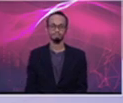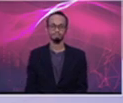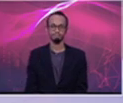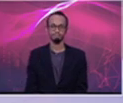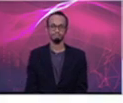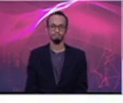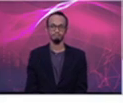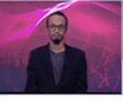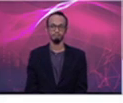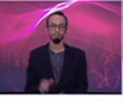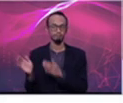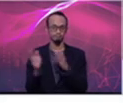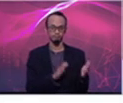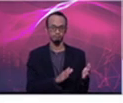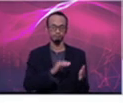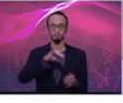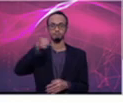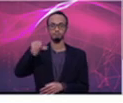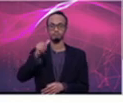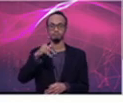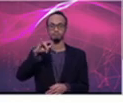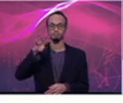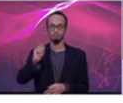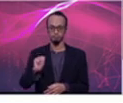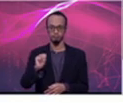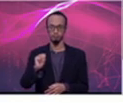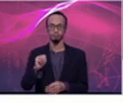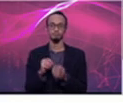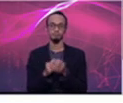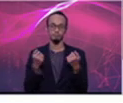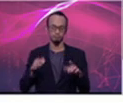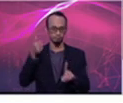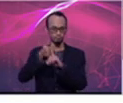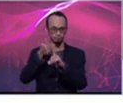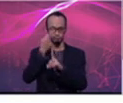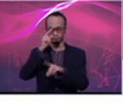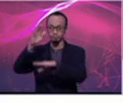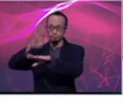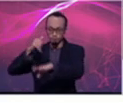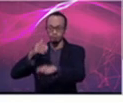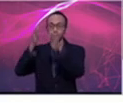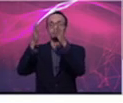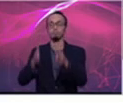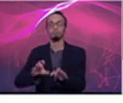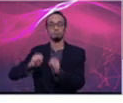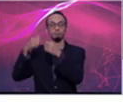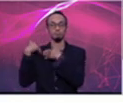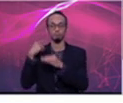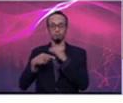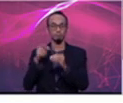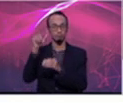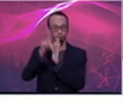tiktok sementar itu jabatan kemajuan Islam Malaysia jakim telah diarah memanggil pihak berkaitan berhubung